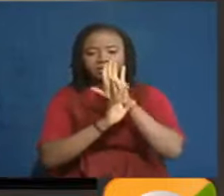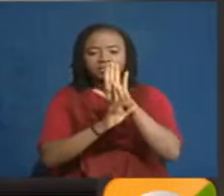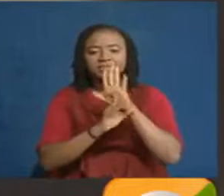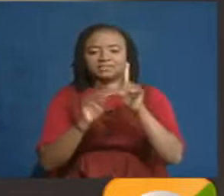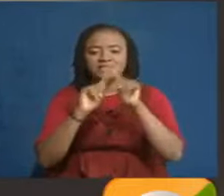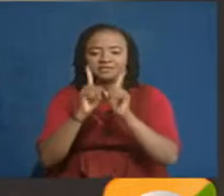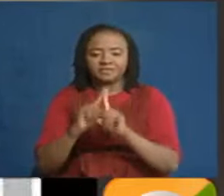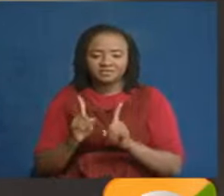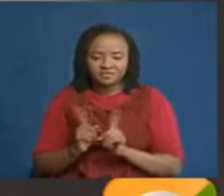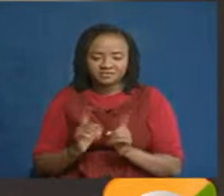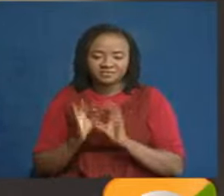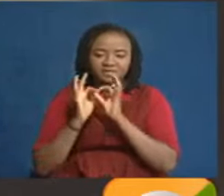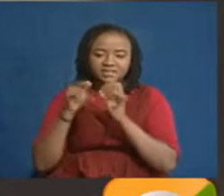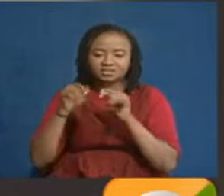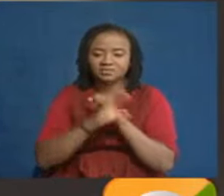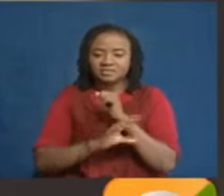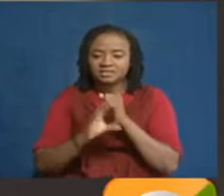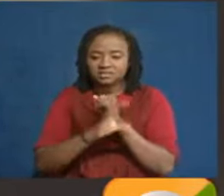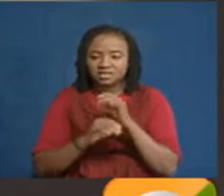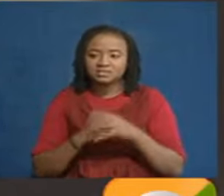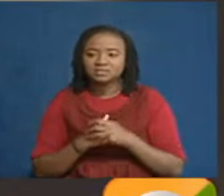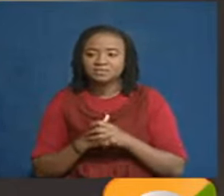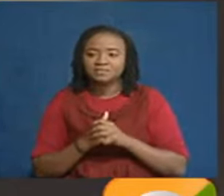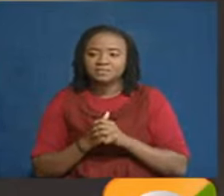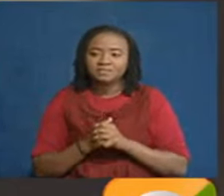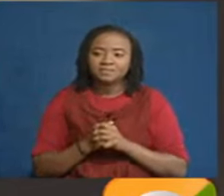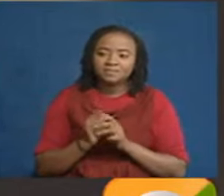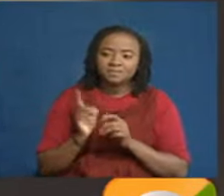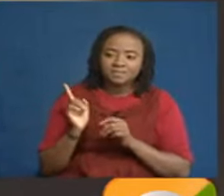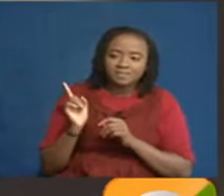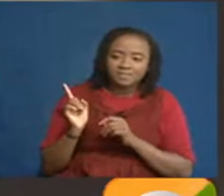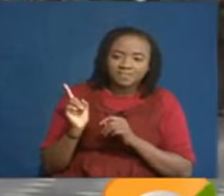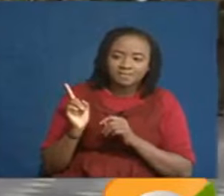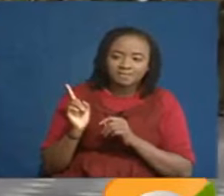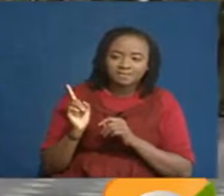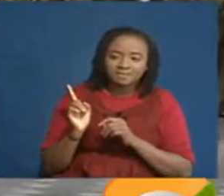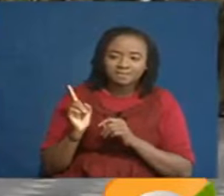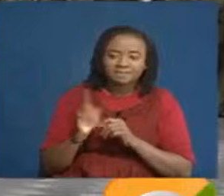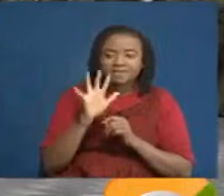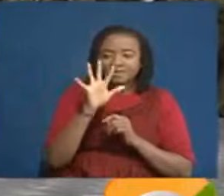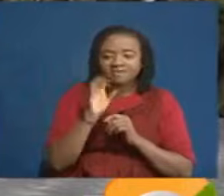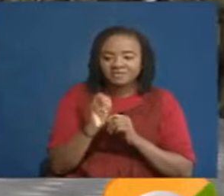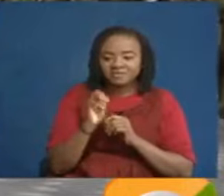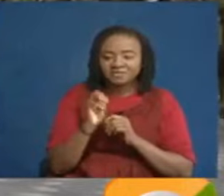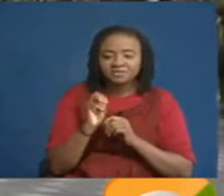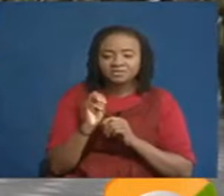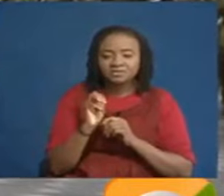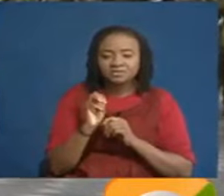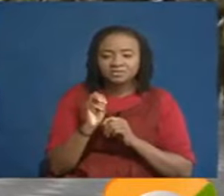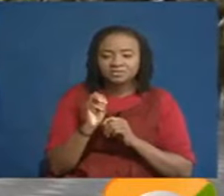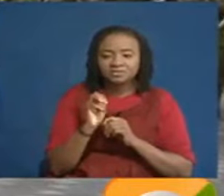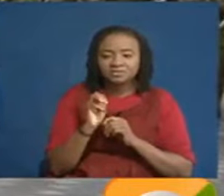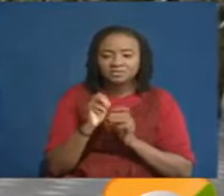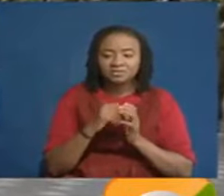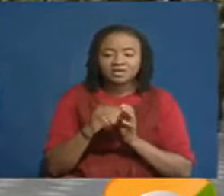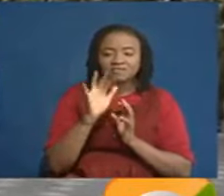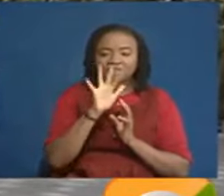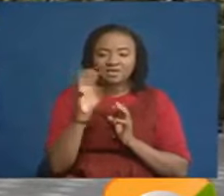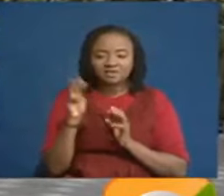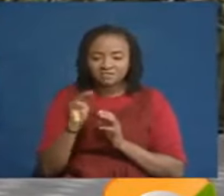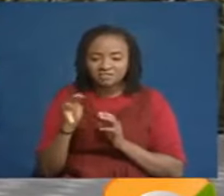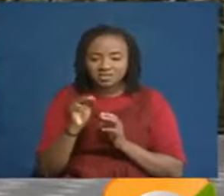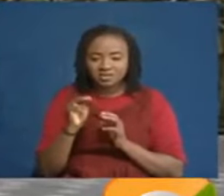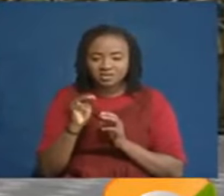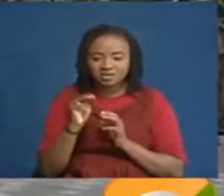Maswali pia liibuka kuhusu namna idara hiyo ilivyotumia shilingi milioni 55 kwa hafla ya siku tatu ya siku ya Kiswahili